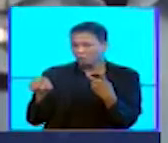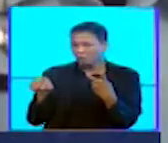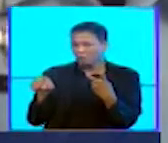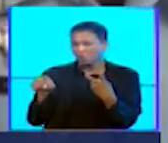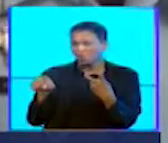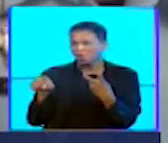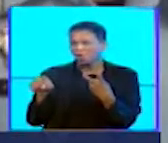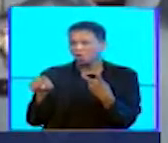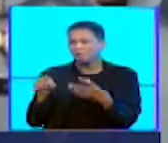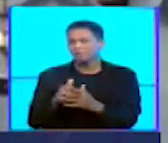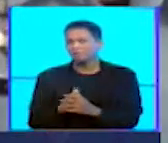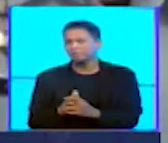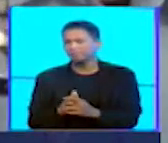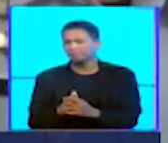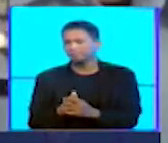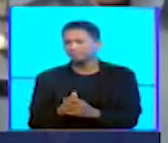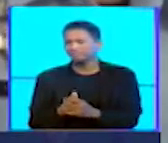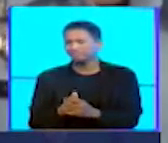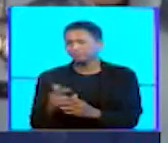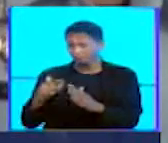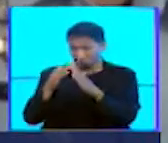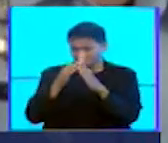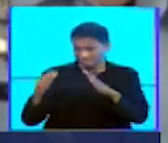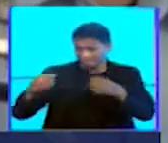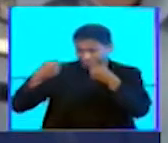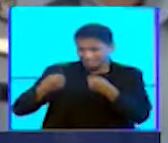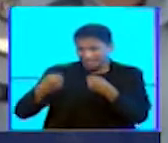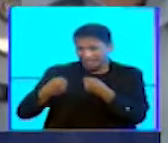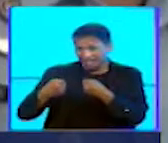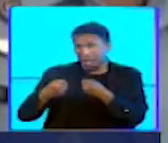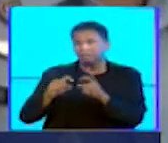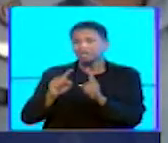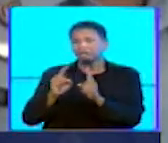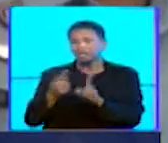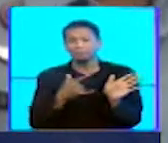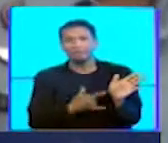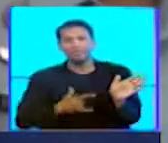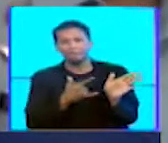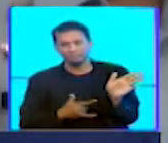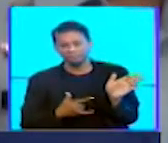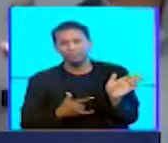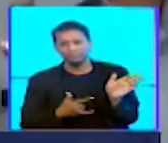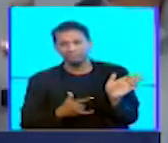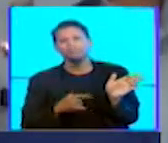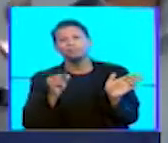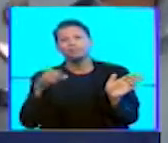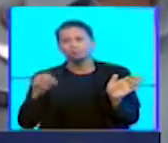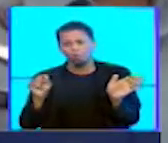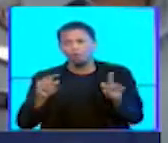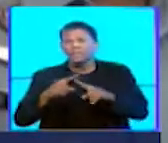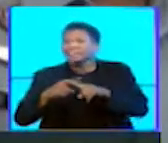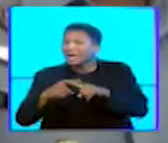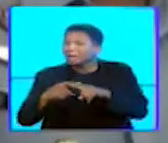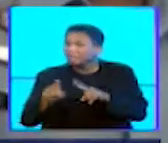bahwa terjadi di Lapas kelas 2B Pariaman. Namun itu adalah